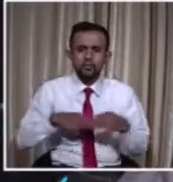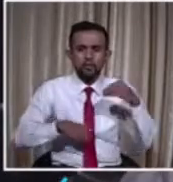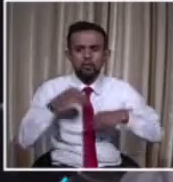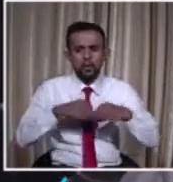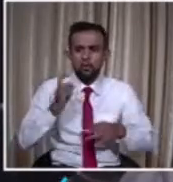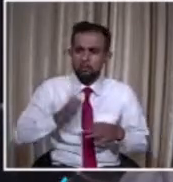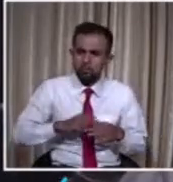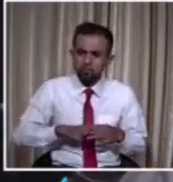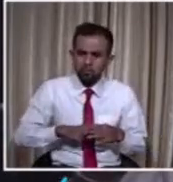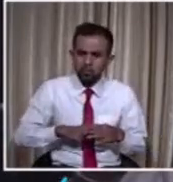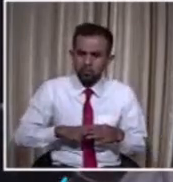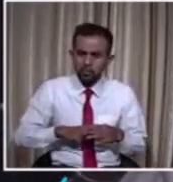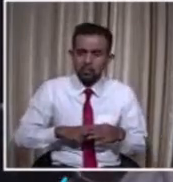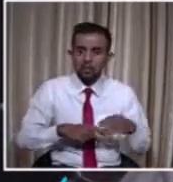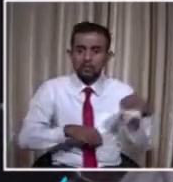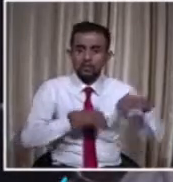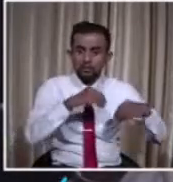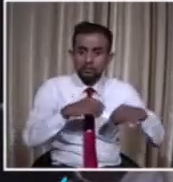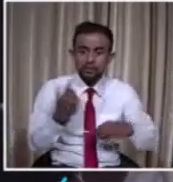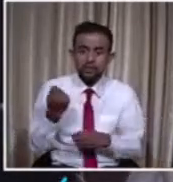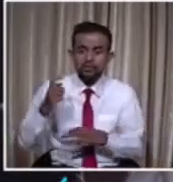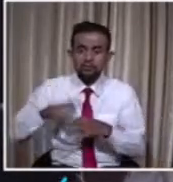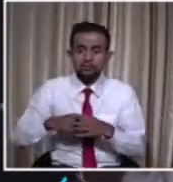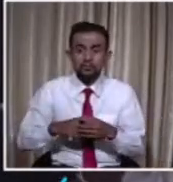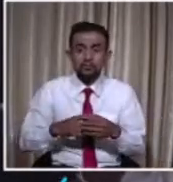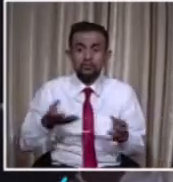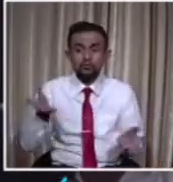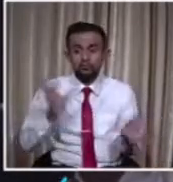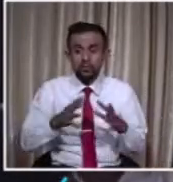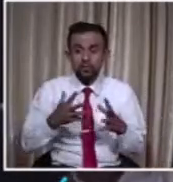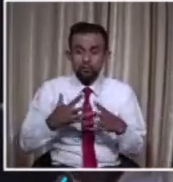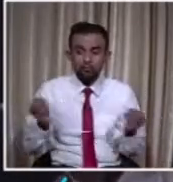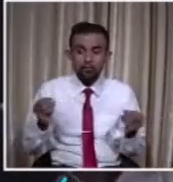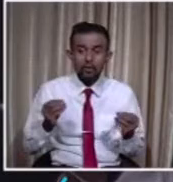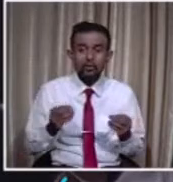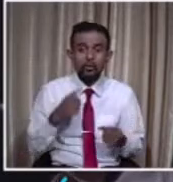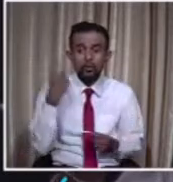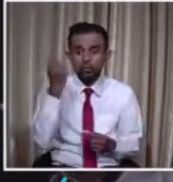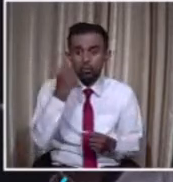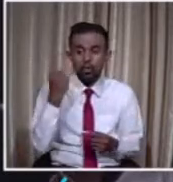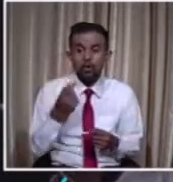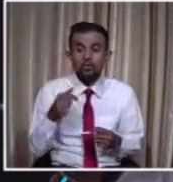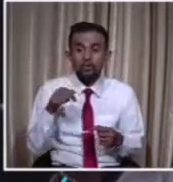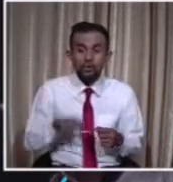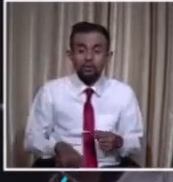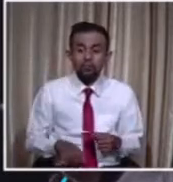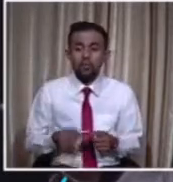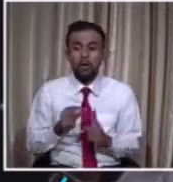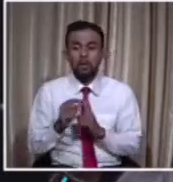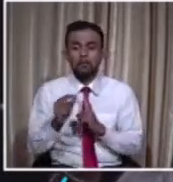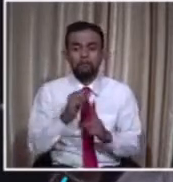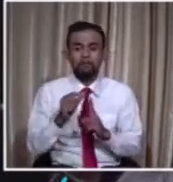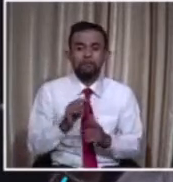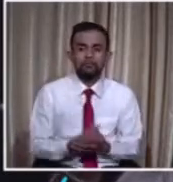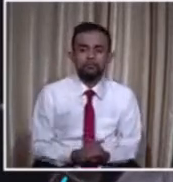hawa, deshapalan ya arthika prasnya, ekata usahaan nai, ada usahungguhan nvelati inne, me parlimen